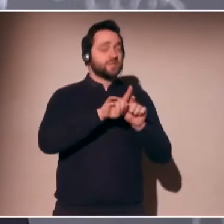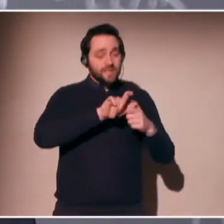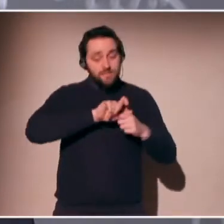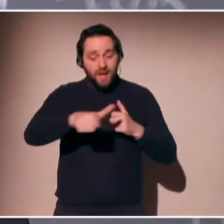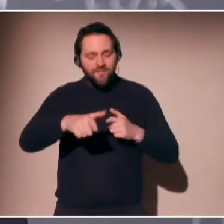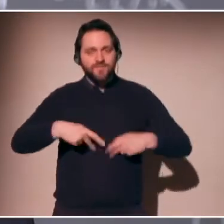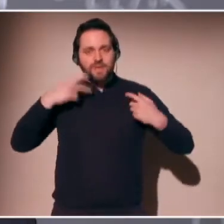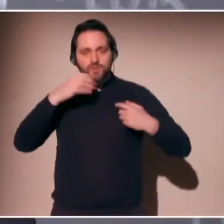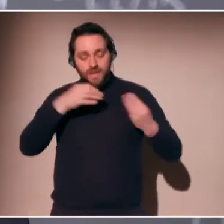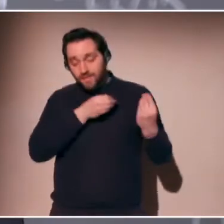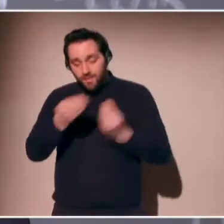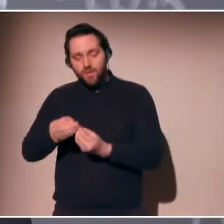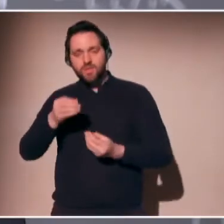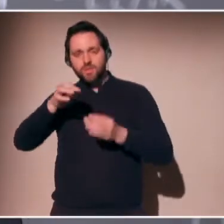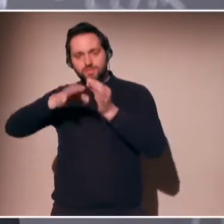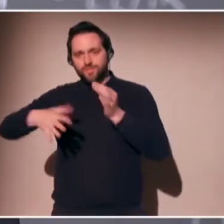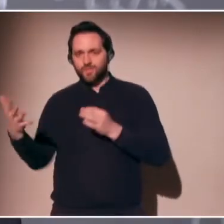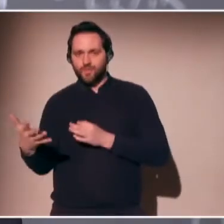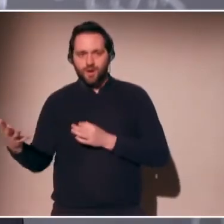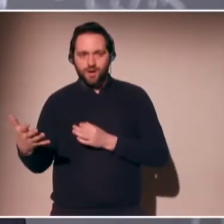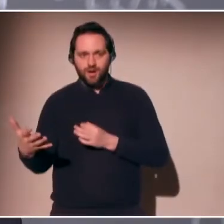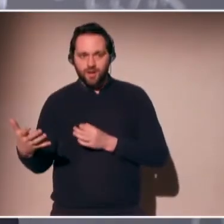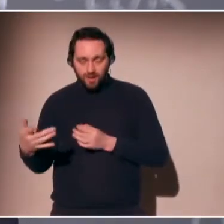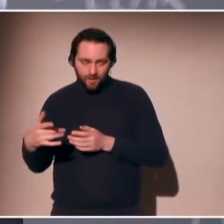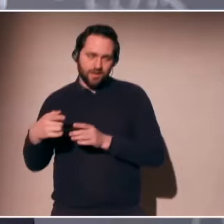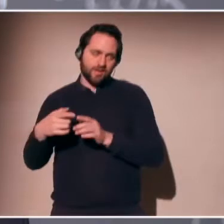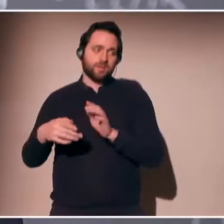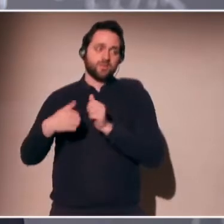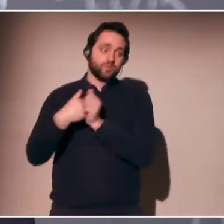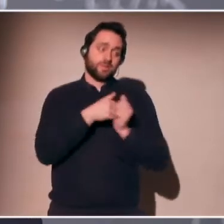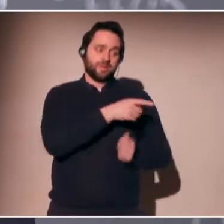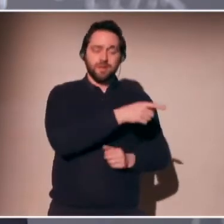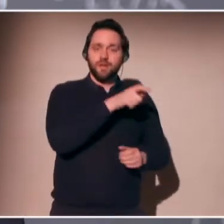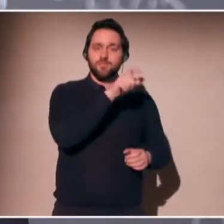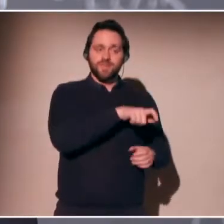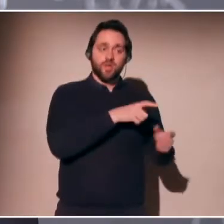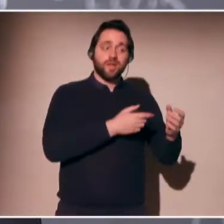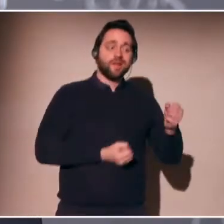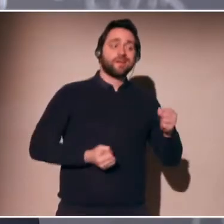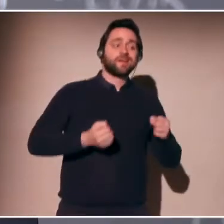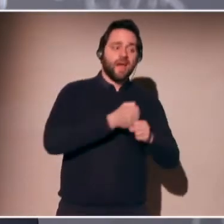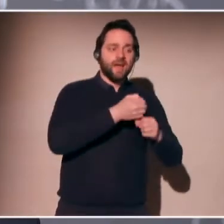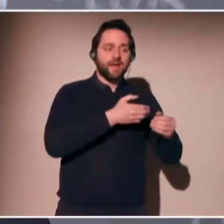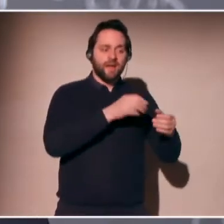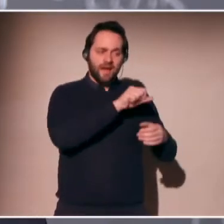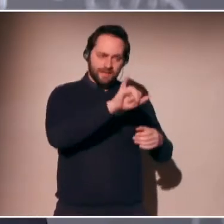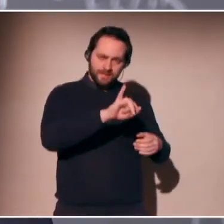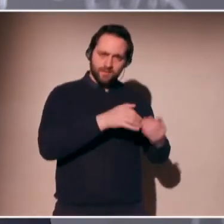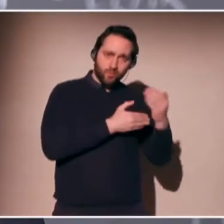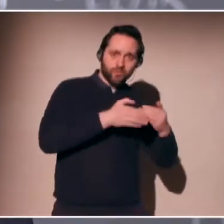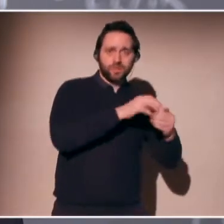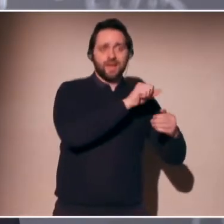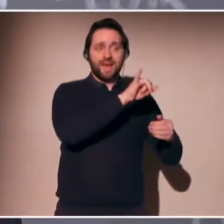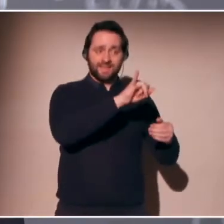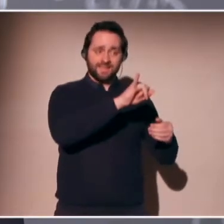la façon dont elle fonctionnera, elle ressemblera à ceux qui la construiront avec leurs valeurs, leurs biais et leur technicité.